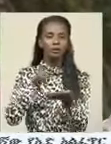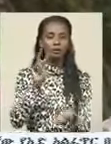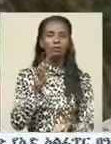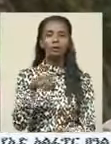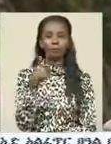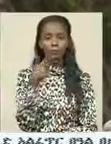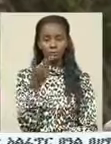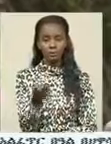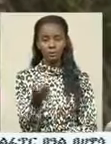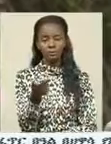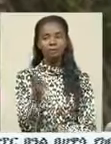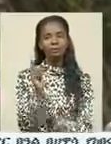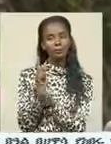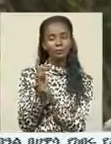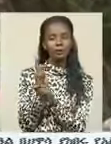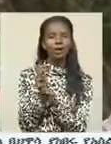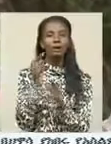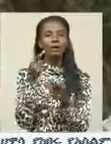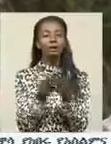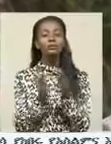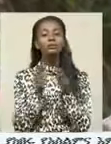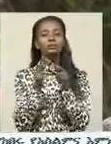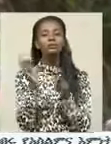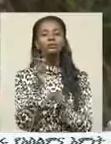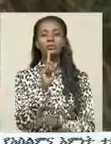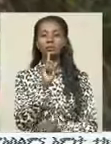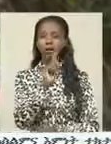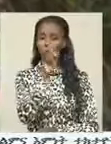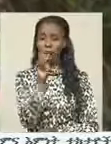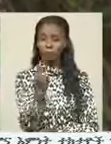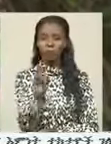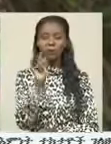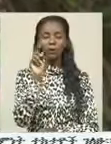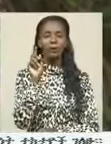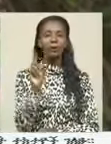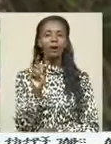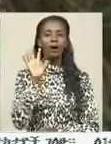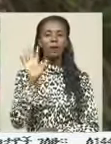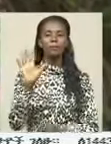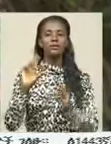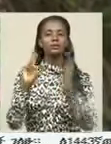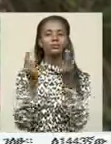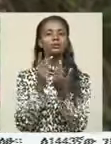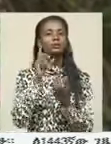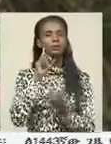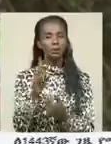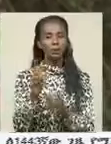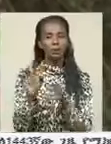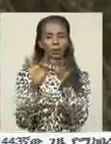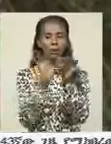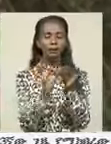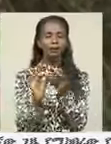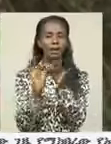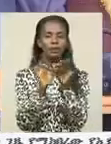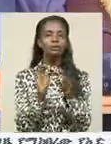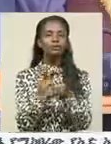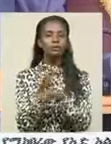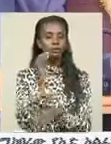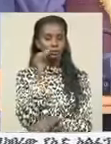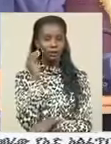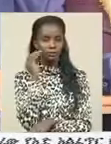በሚል እንጠብቃለን። ይህም ሲባል ምንድን ነው? በአምስት ቡድን ነው የተደራጀው ምክር